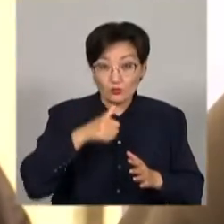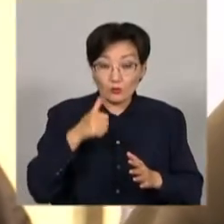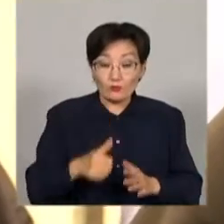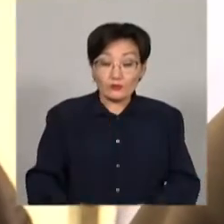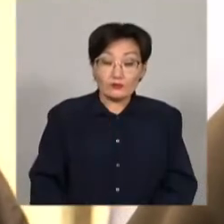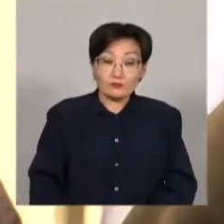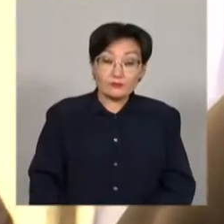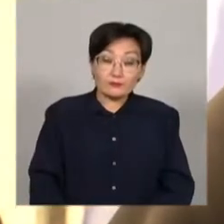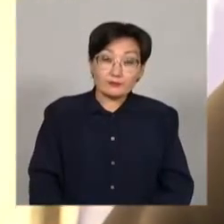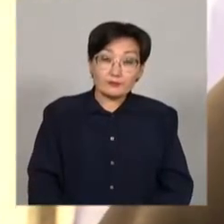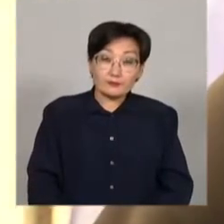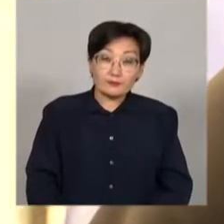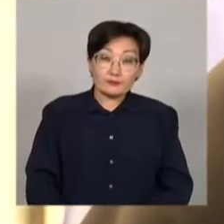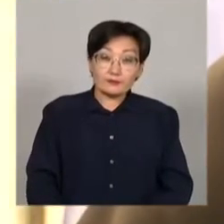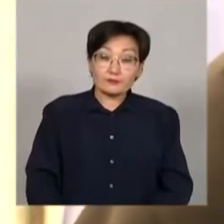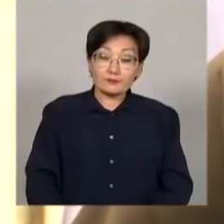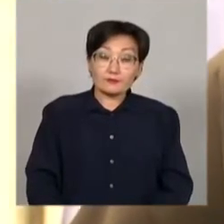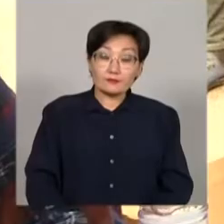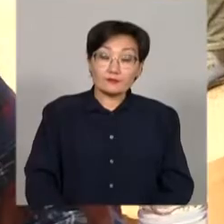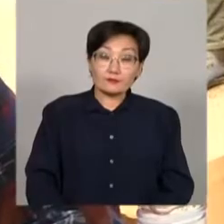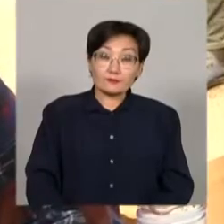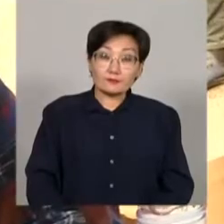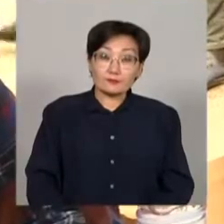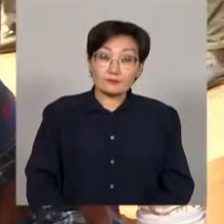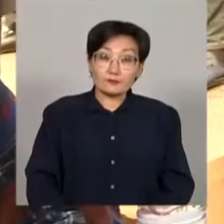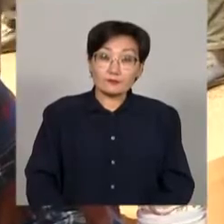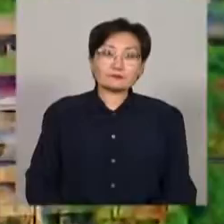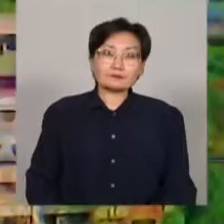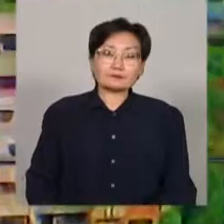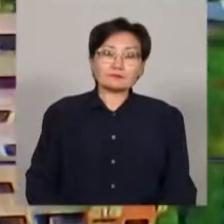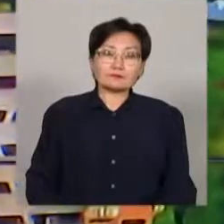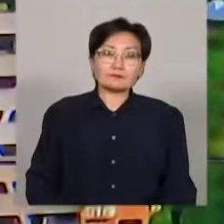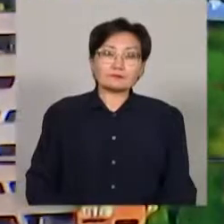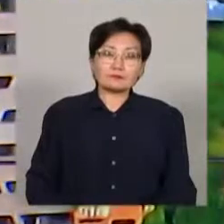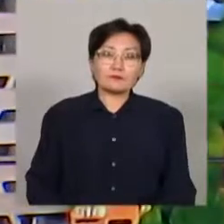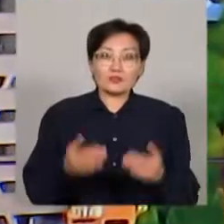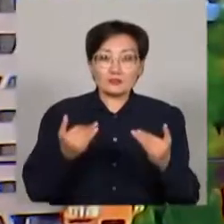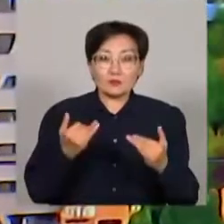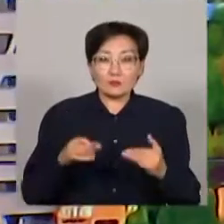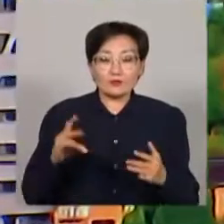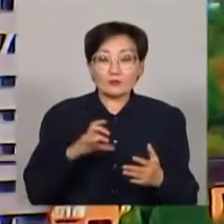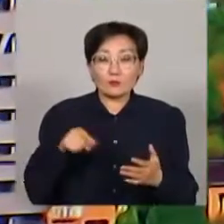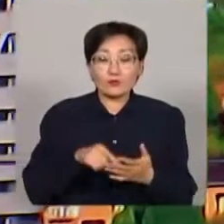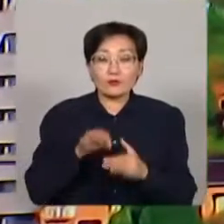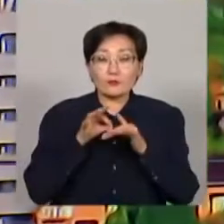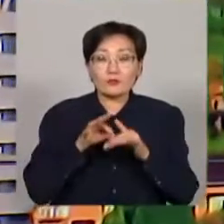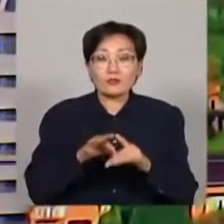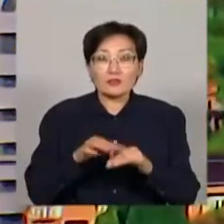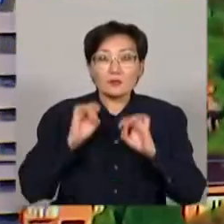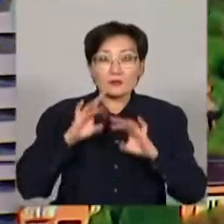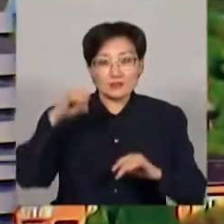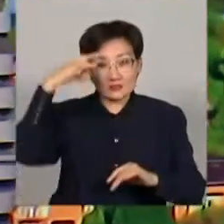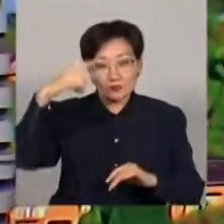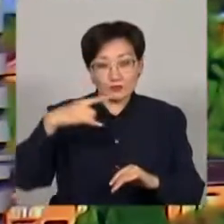Дамир Анитов, Мадина Окас, Ялкунжан Ашимжанов, телеканал Алматы. Сегодня в столице простились с известным